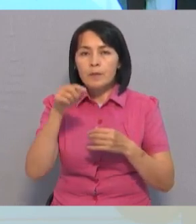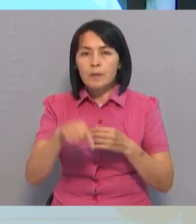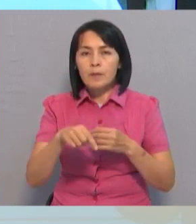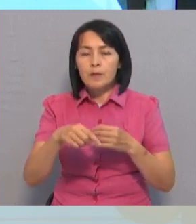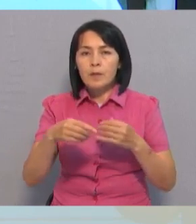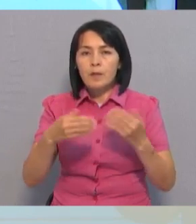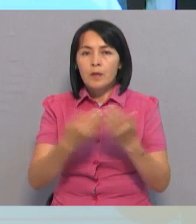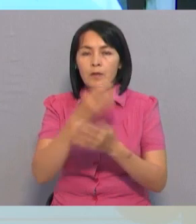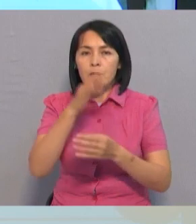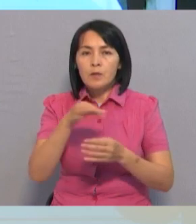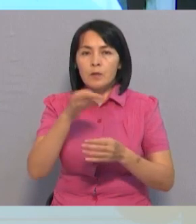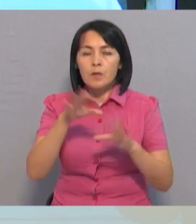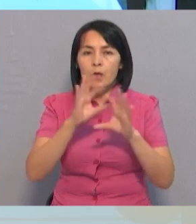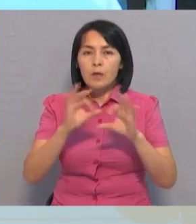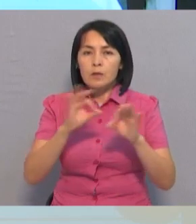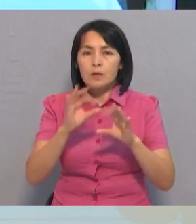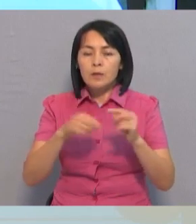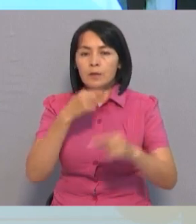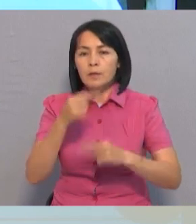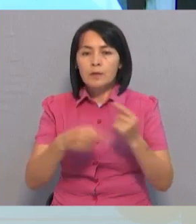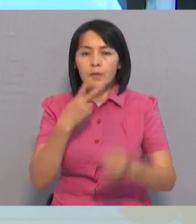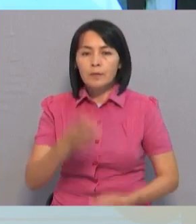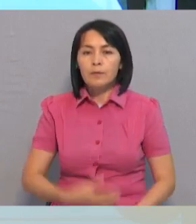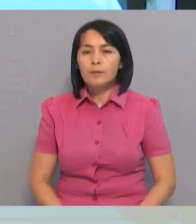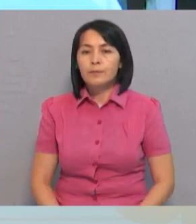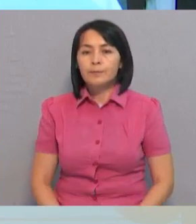заново образованных областей, расскажет наш корреспондент.